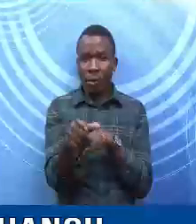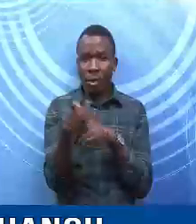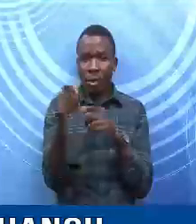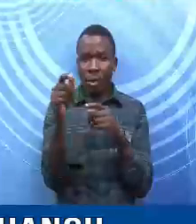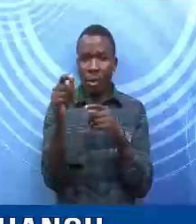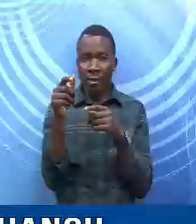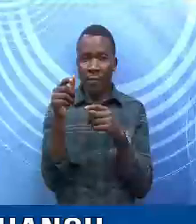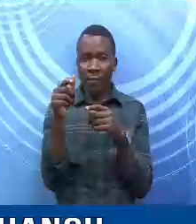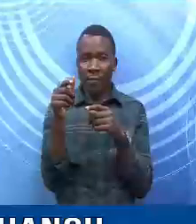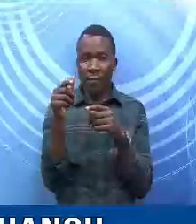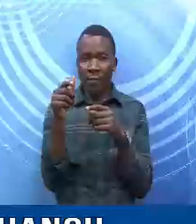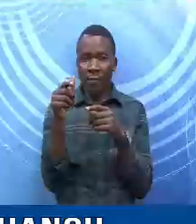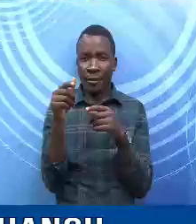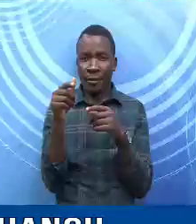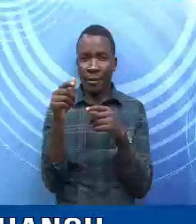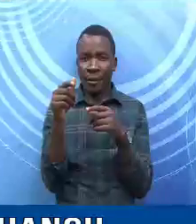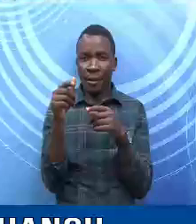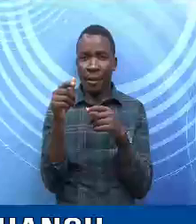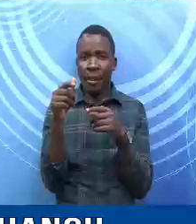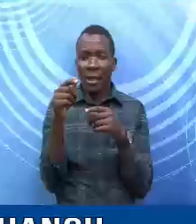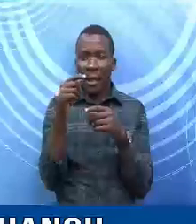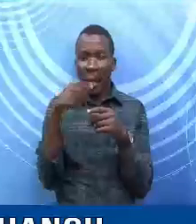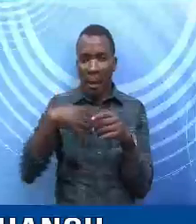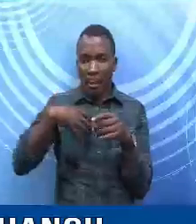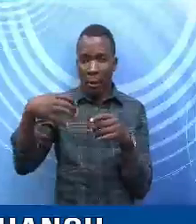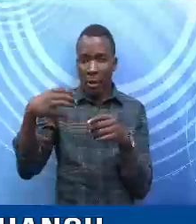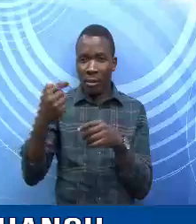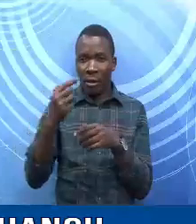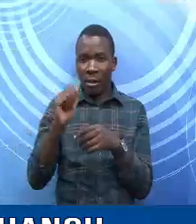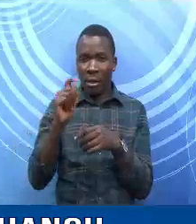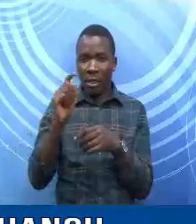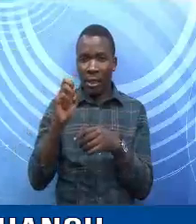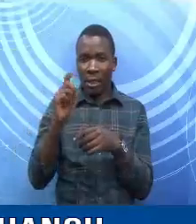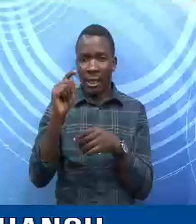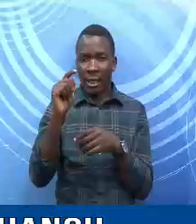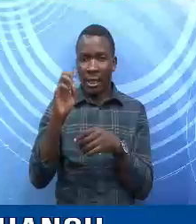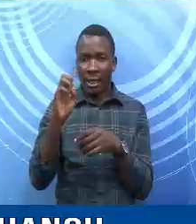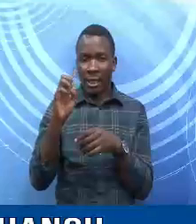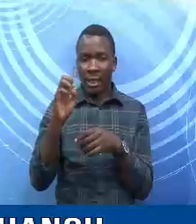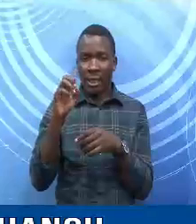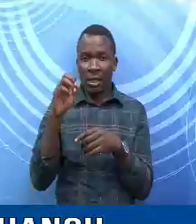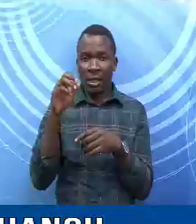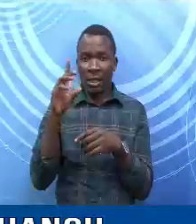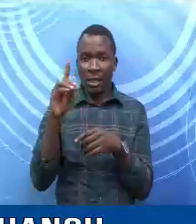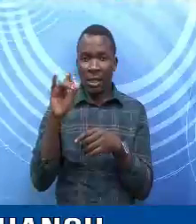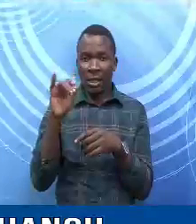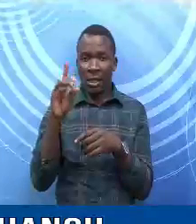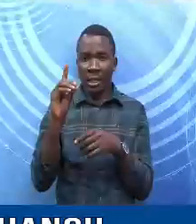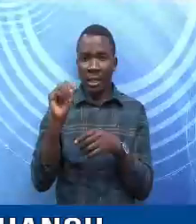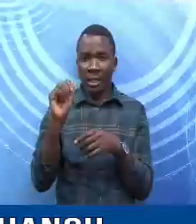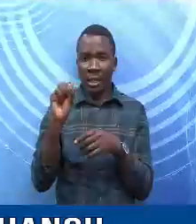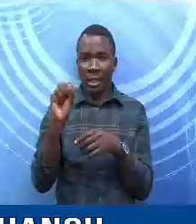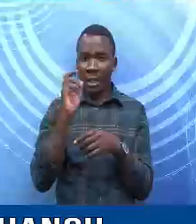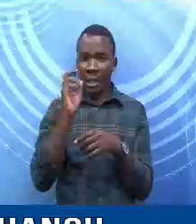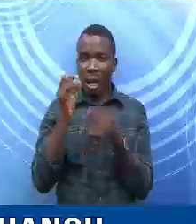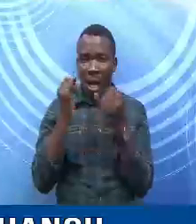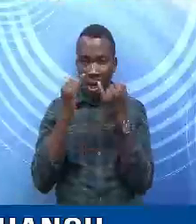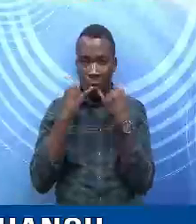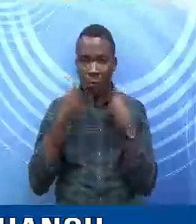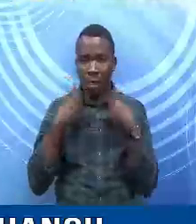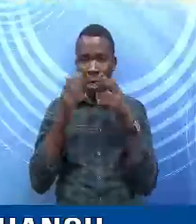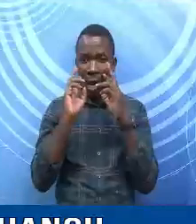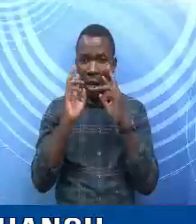ucumbikiye uwitwa Gatete Didasi hanyuma atubwira ko abona arangaye